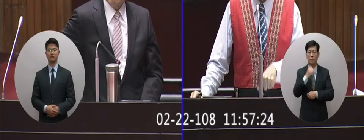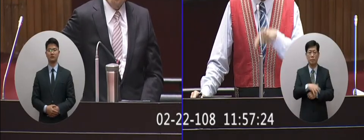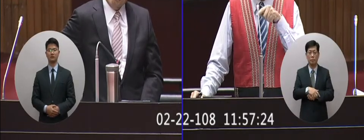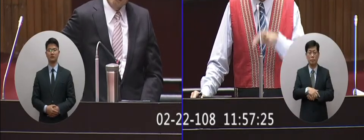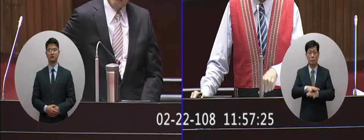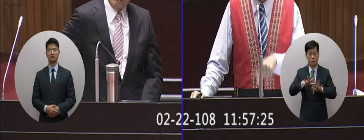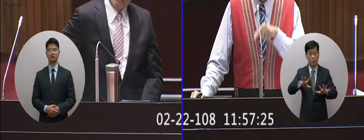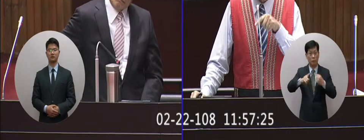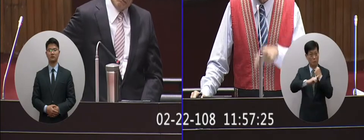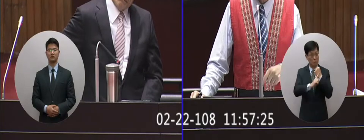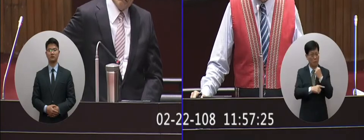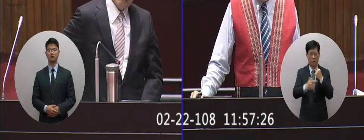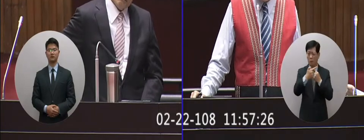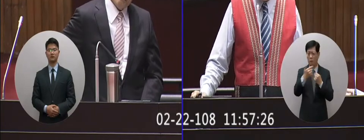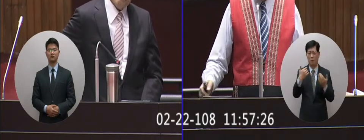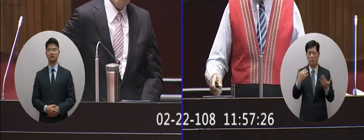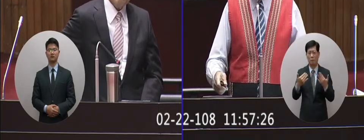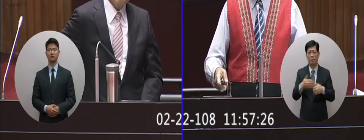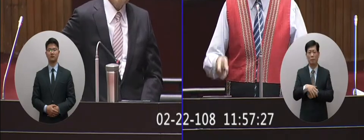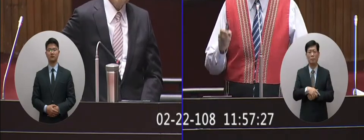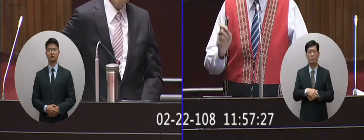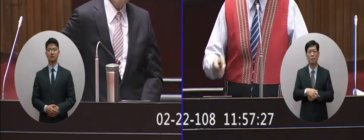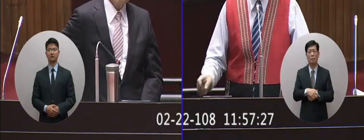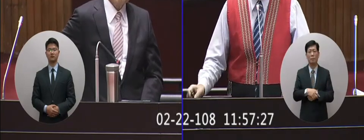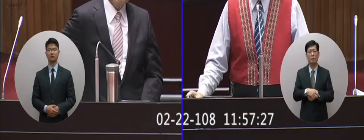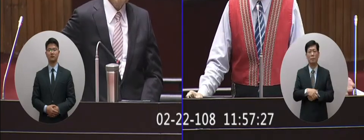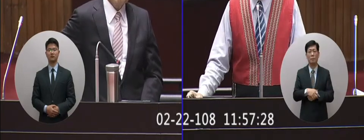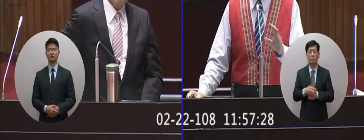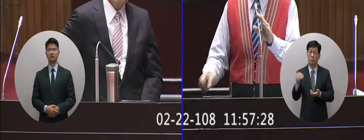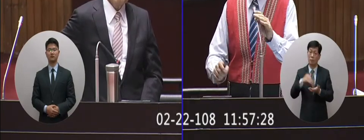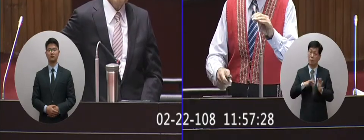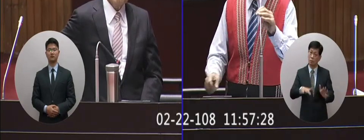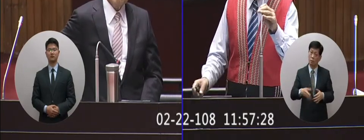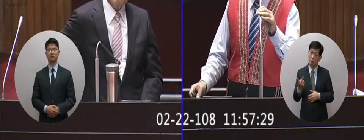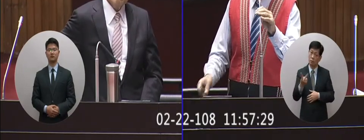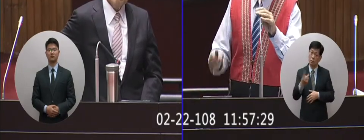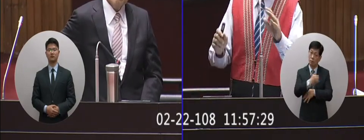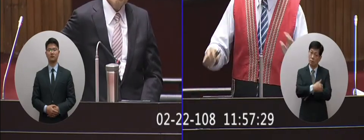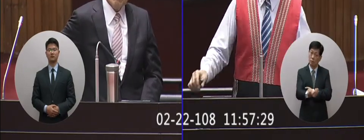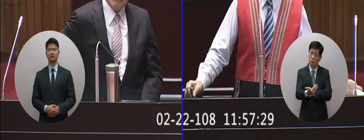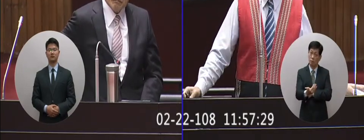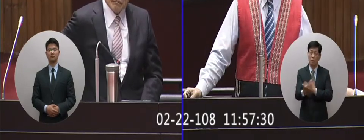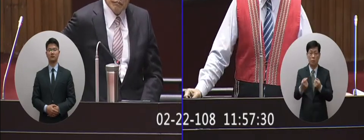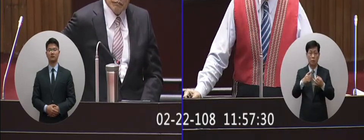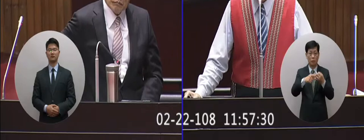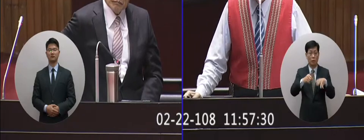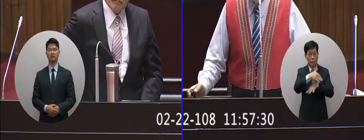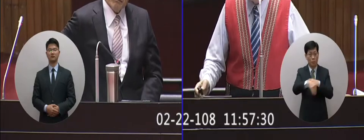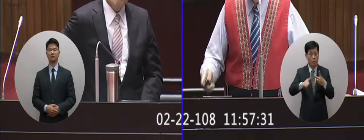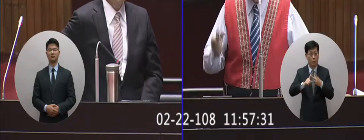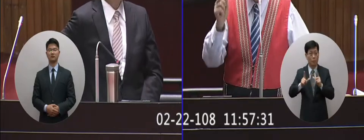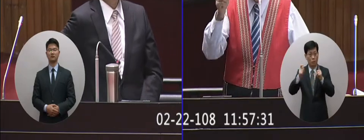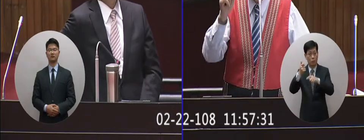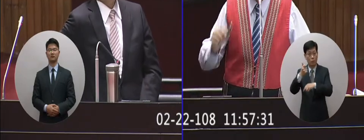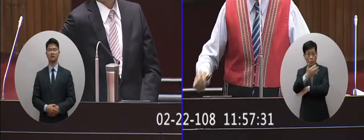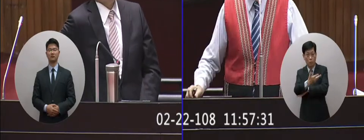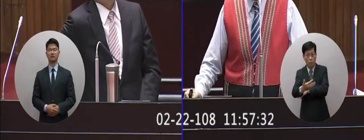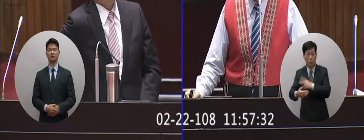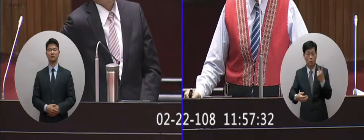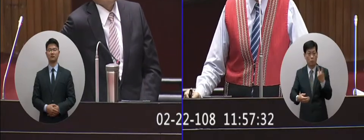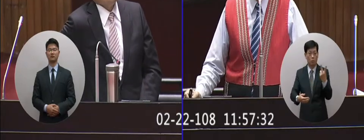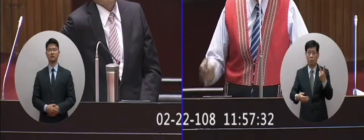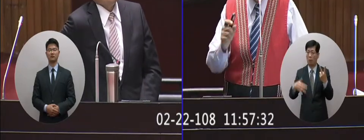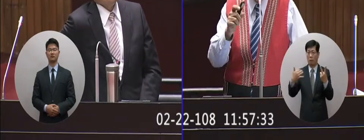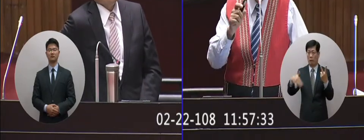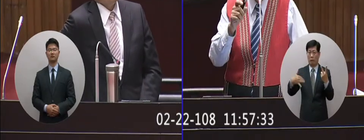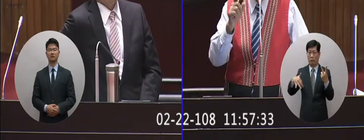现在有法规已经很齐备的情况之下，但是到现在这两个乡啊，丰滨乡跟东河乡到现在都还